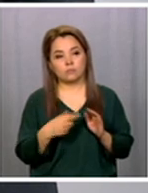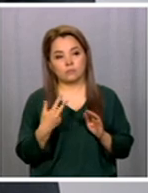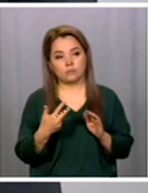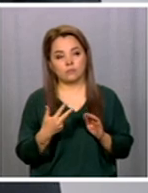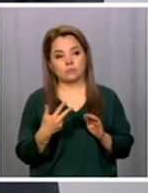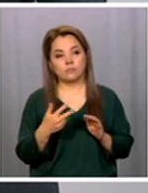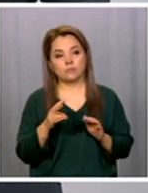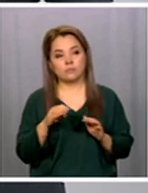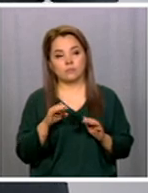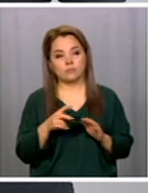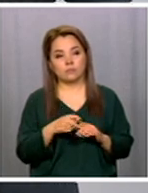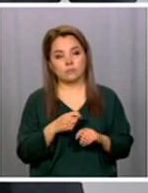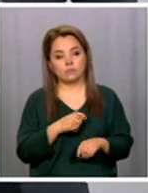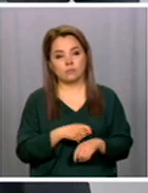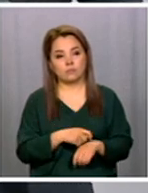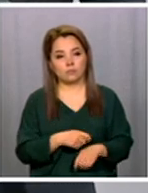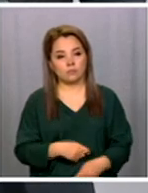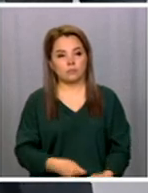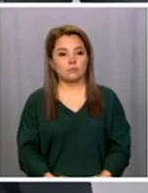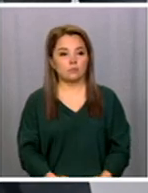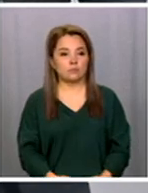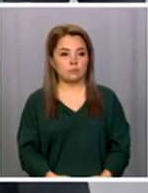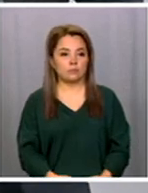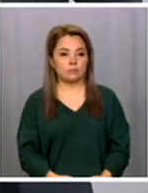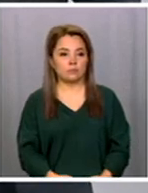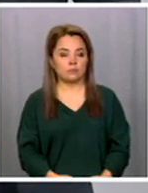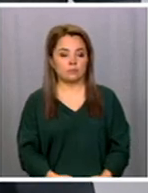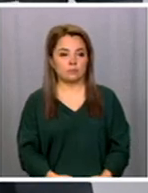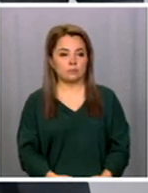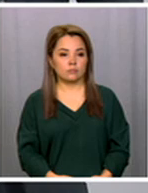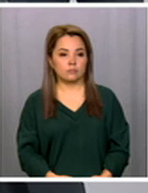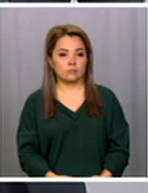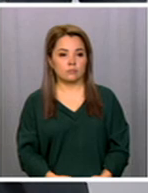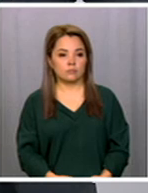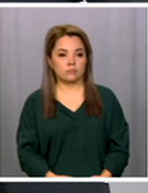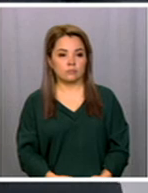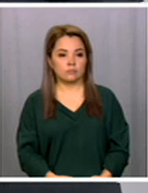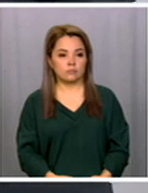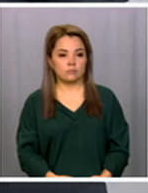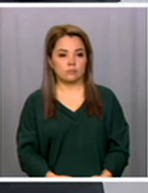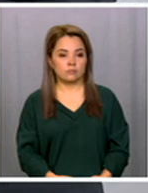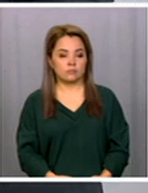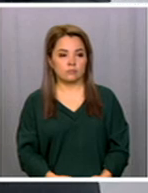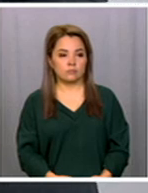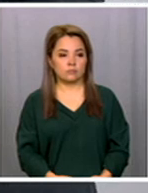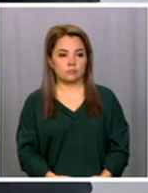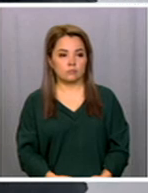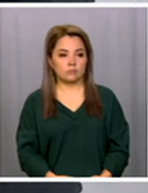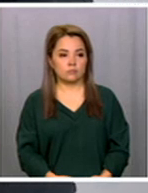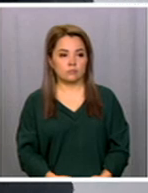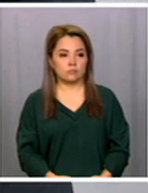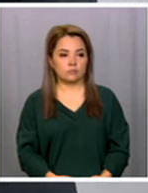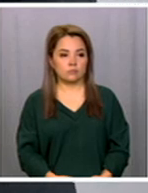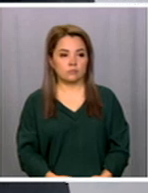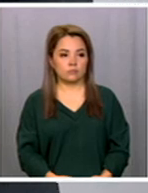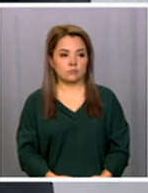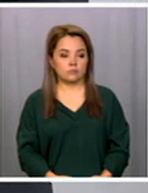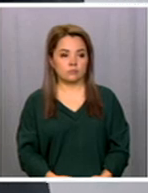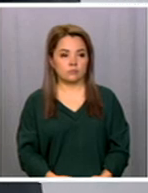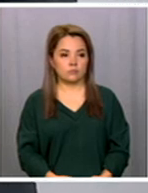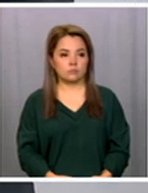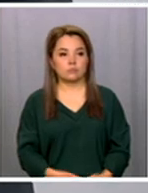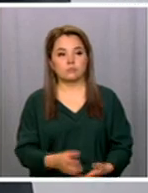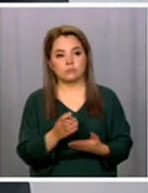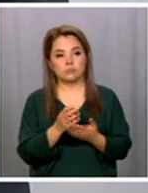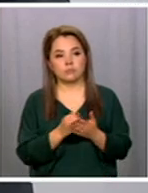833,13 ньютон бөлінген метр. Бұл, яғни, біздің серппеміздің қатаңдығы. Енді қатаңдық белгілі болғандықтан,